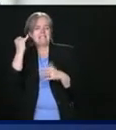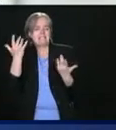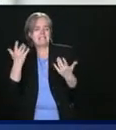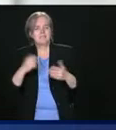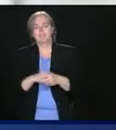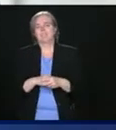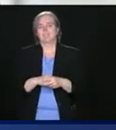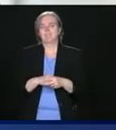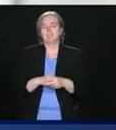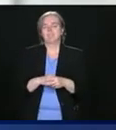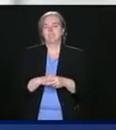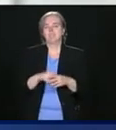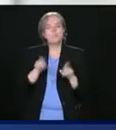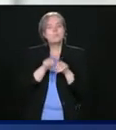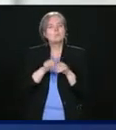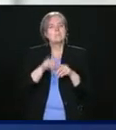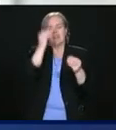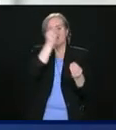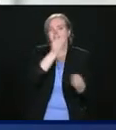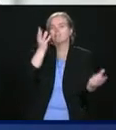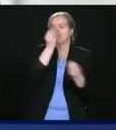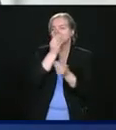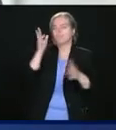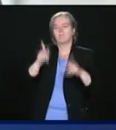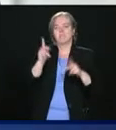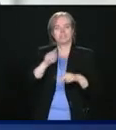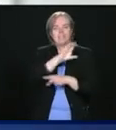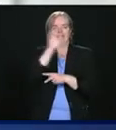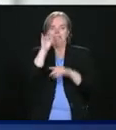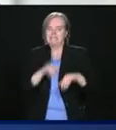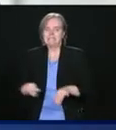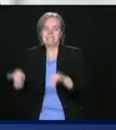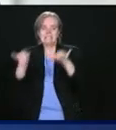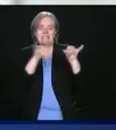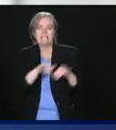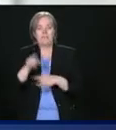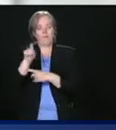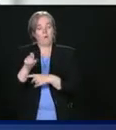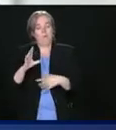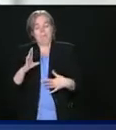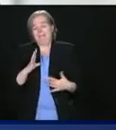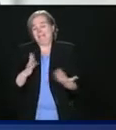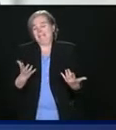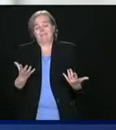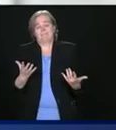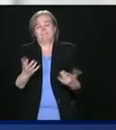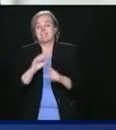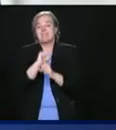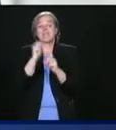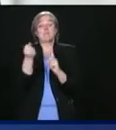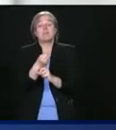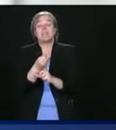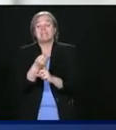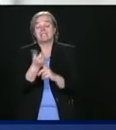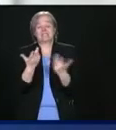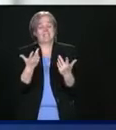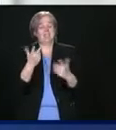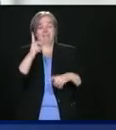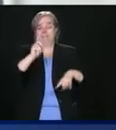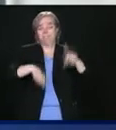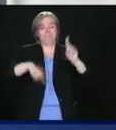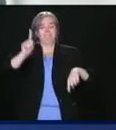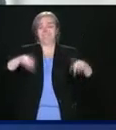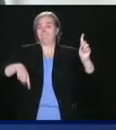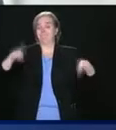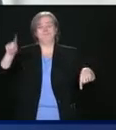qui sous-tendent nos stratégies soient coordonnés. Mais la situation est différente d'une région à l'autre à travers